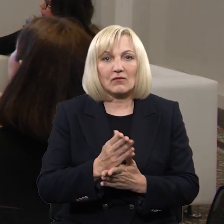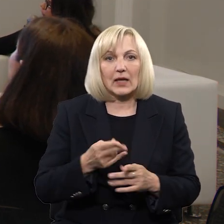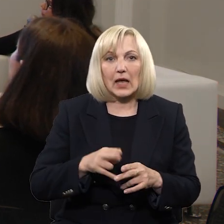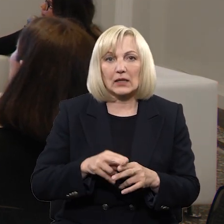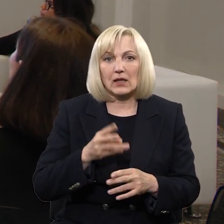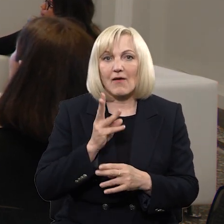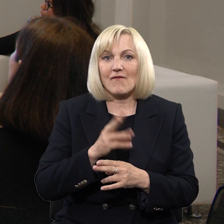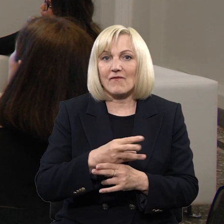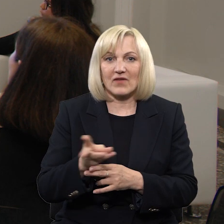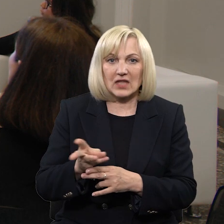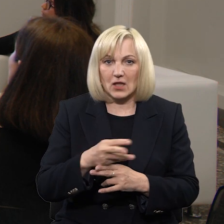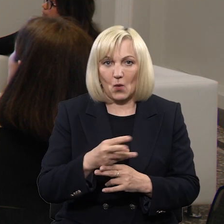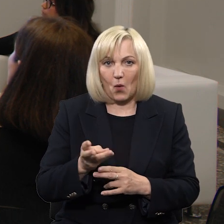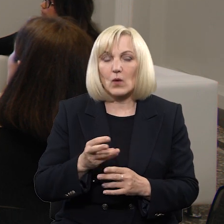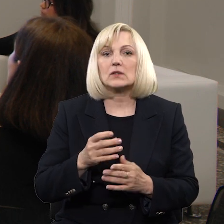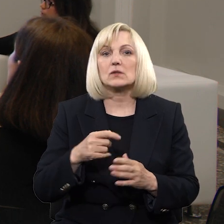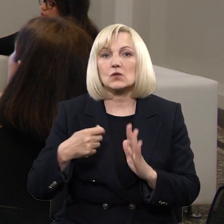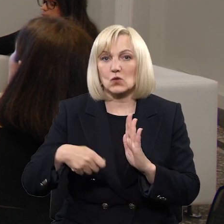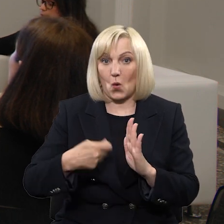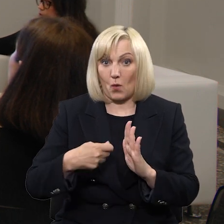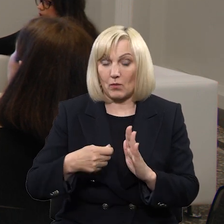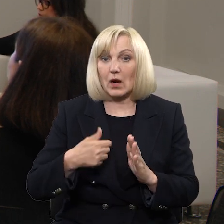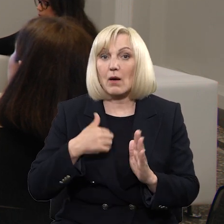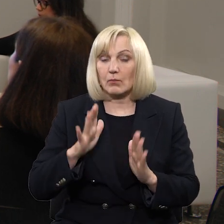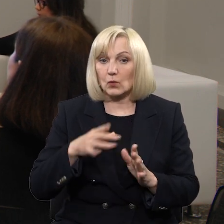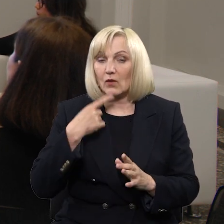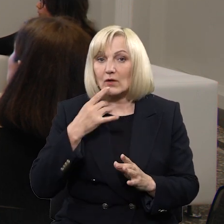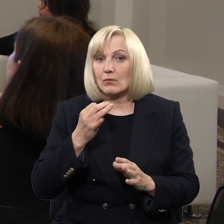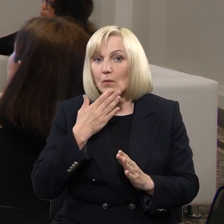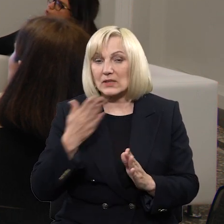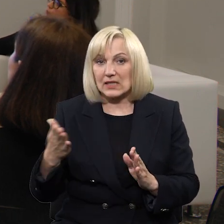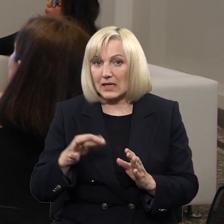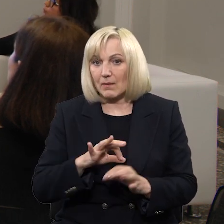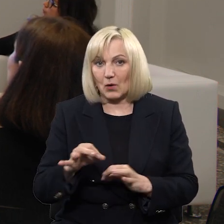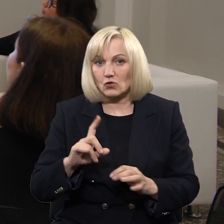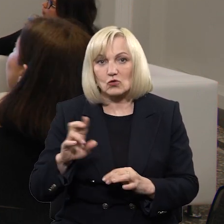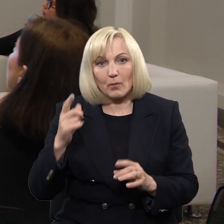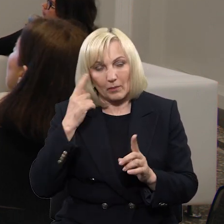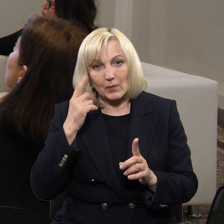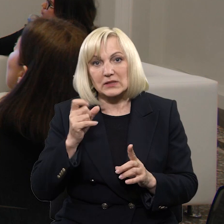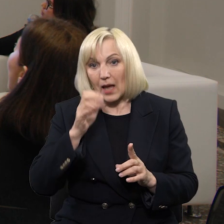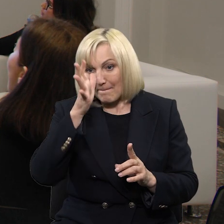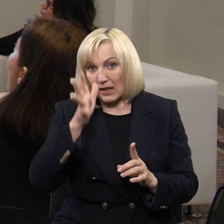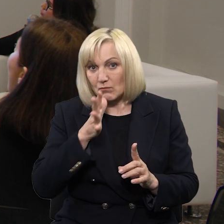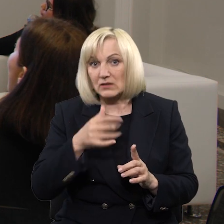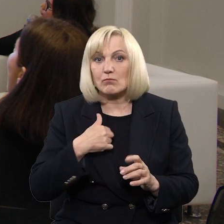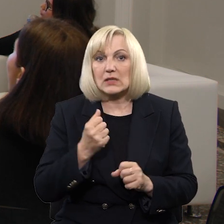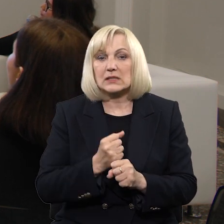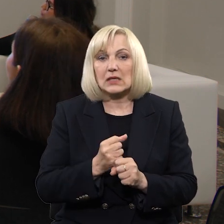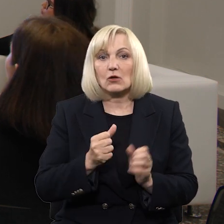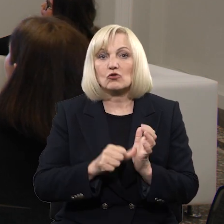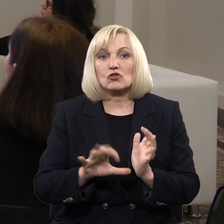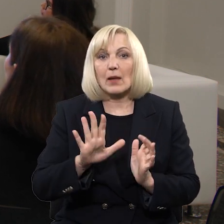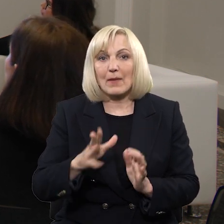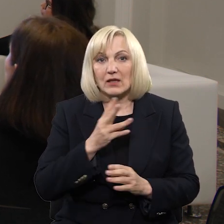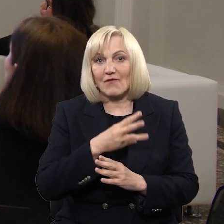направление это видеосъемка также я буду рассказывать про последние проекты Чтобы понимать За 5 месяцев Мы создали